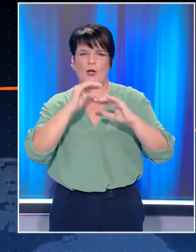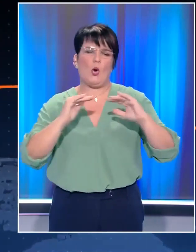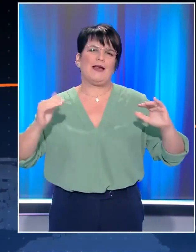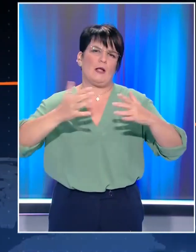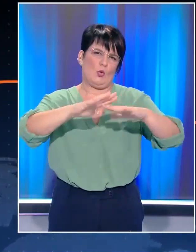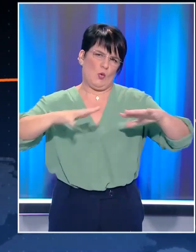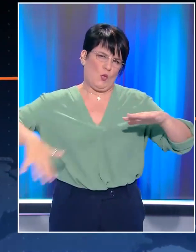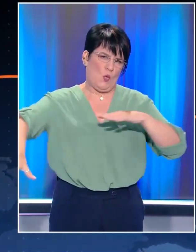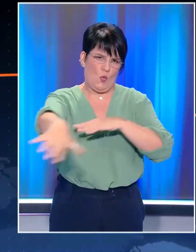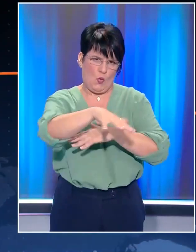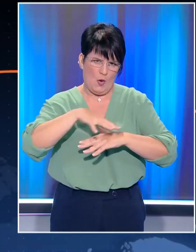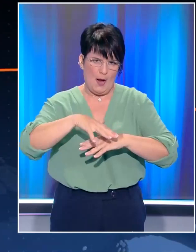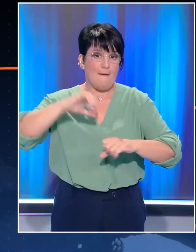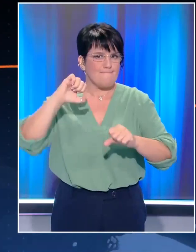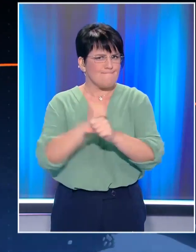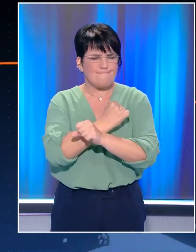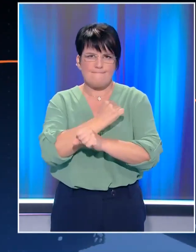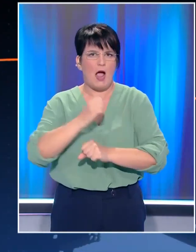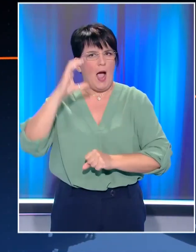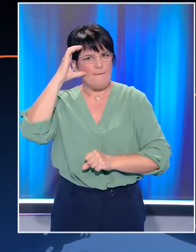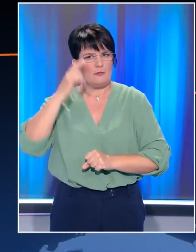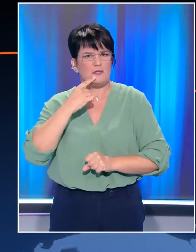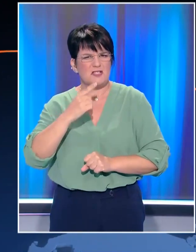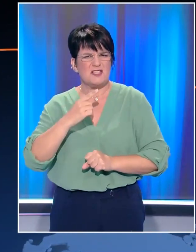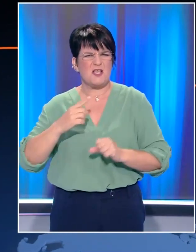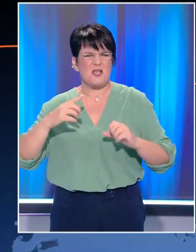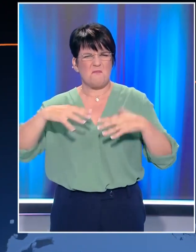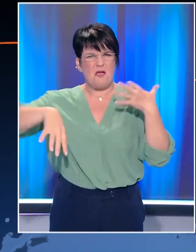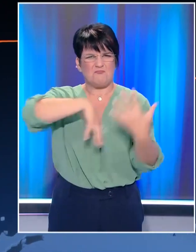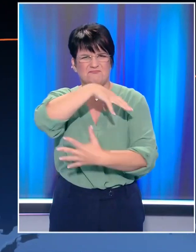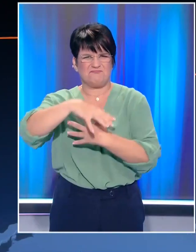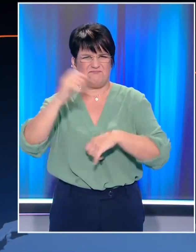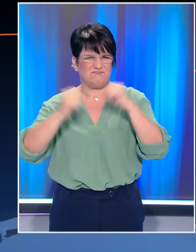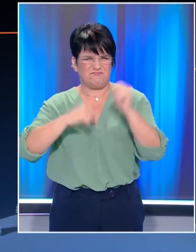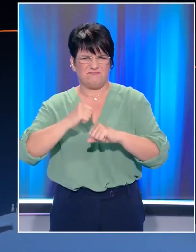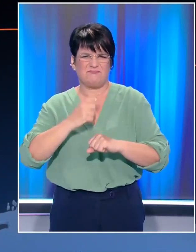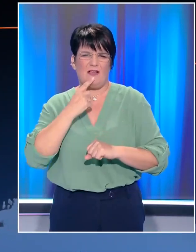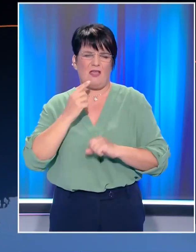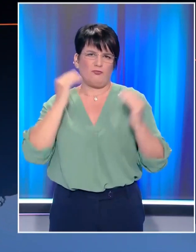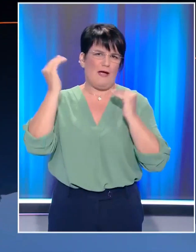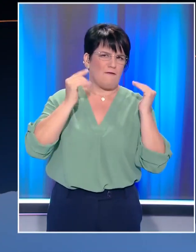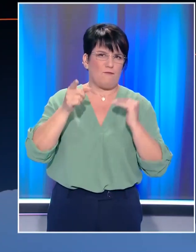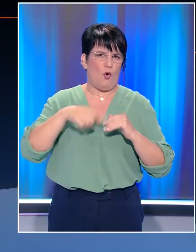Η επιμονή του Αμερικανού Προέδρου, ωστόσο, ότι δεν επιθυμεί νέο ψυχρό πόλεμο, δεν φαίνεται να πείθει τους αντιπάλους του.